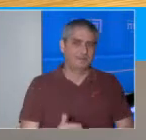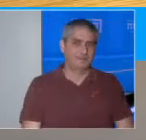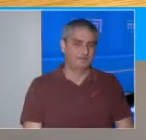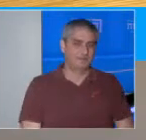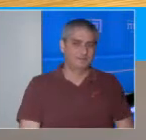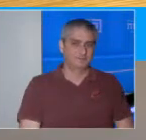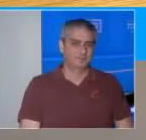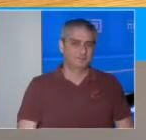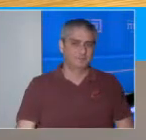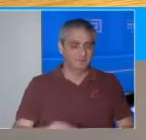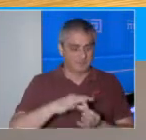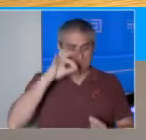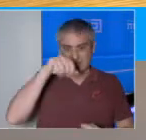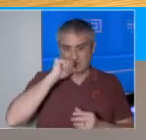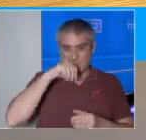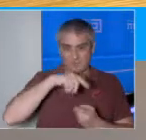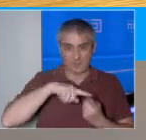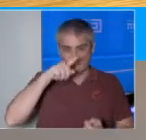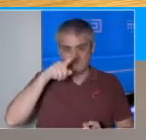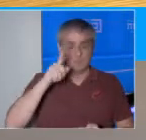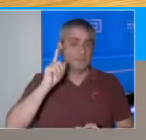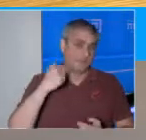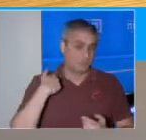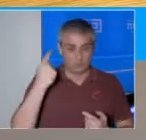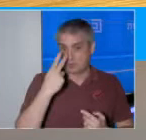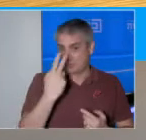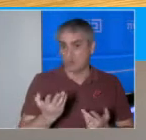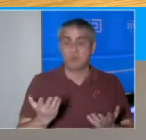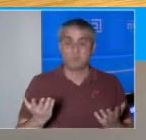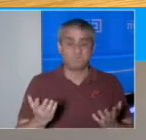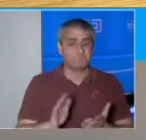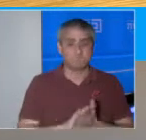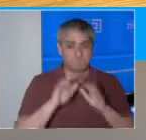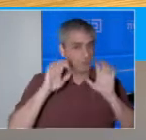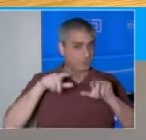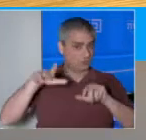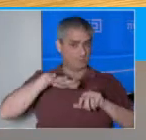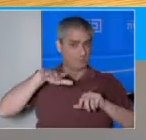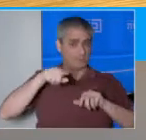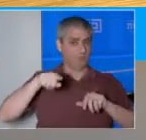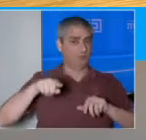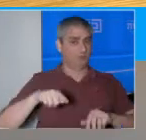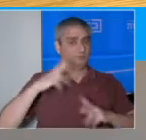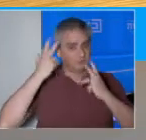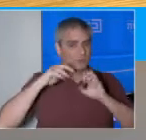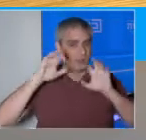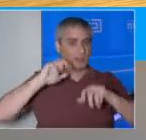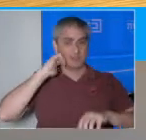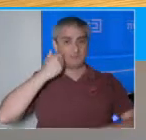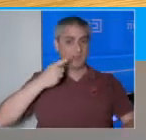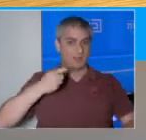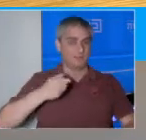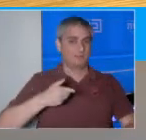על המדידות, אבל ממה שאנחנו רואים, הגשמים שיורדים וצפויים לרדת גם